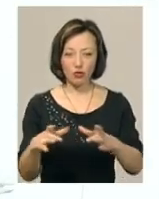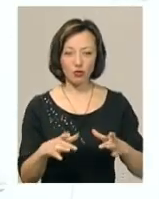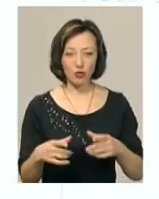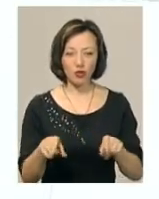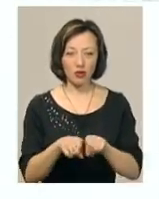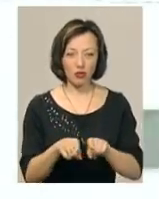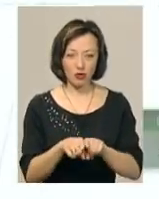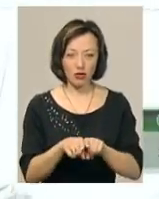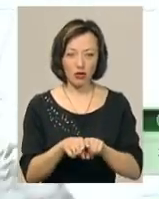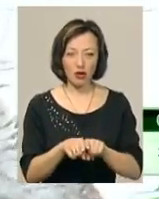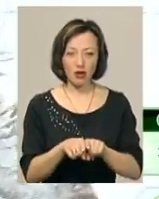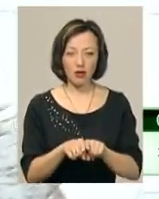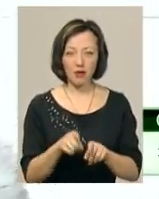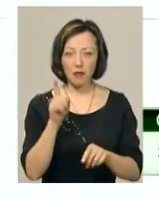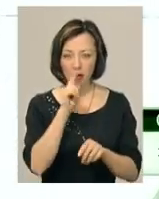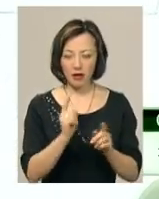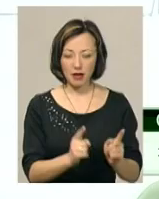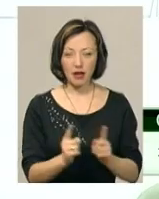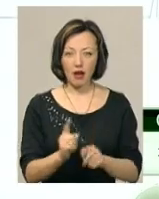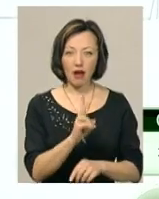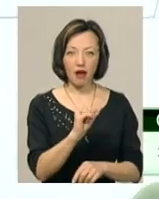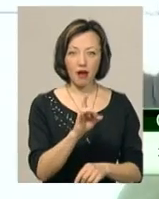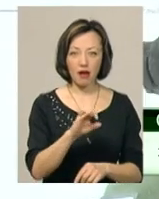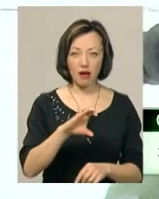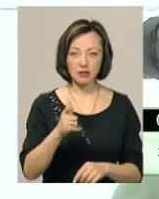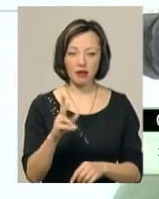такого зарибка від карася до карпика,